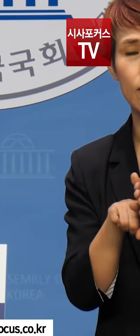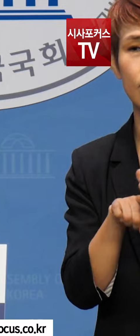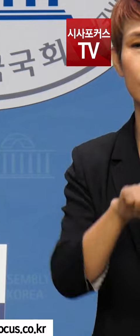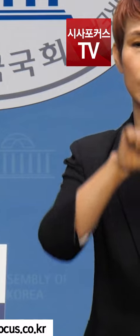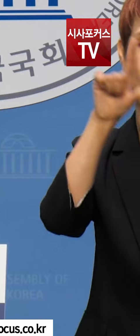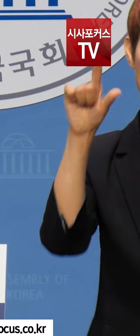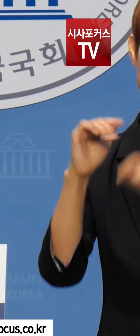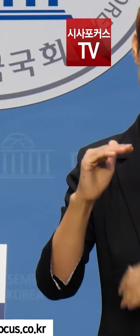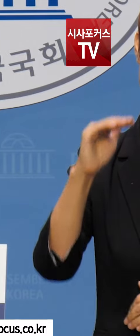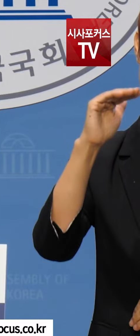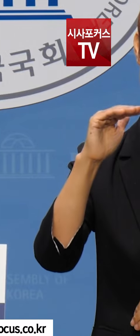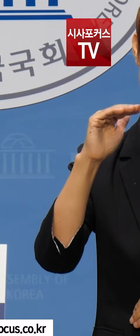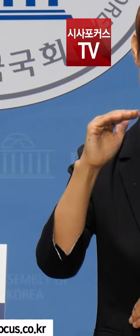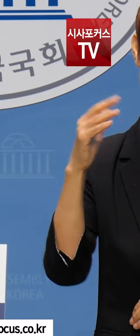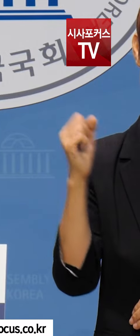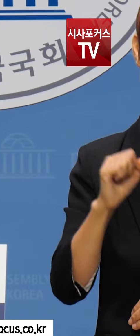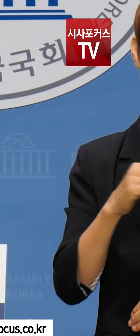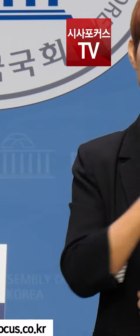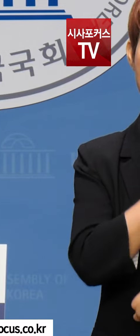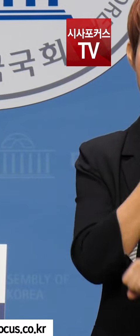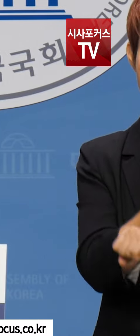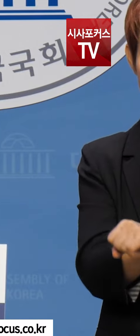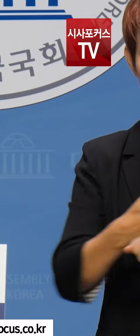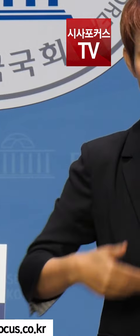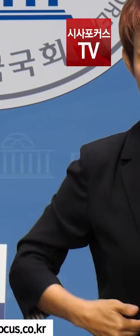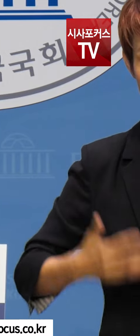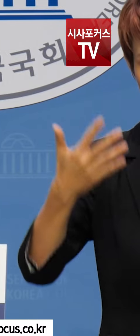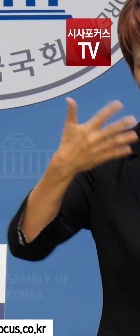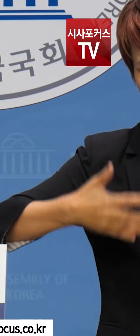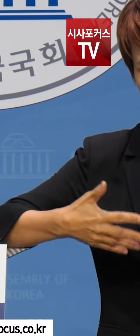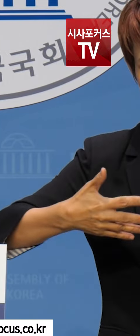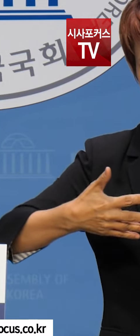생활 수준을 누릴 권리와 생활 조건을